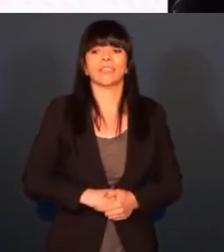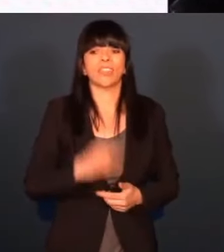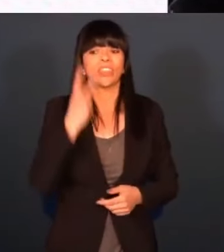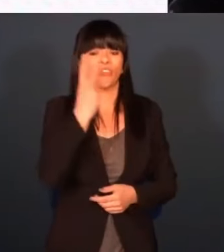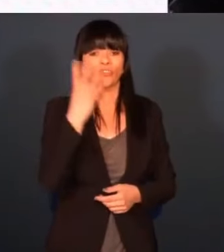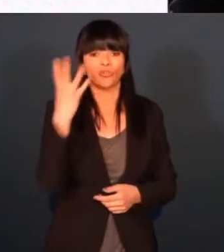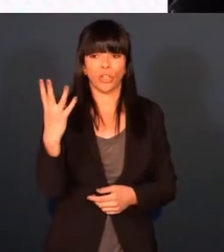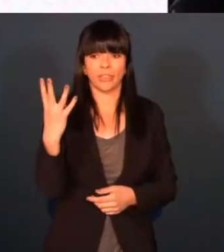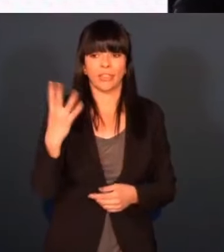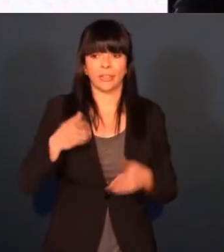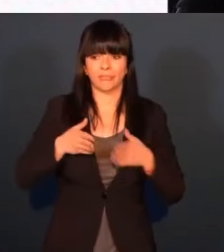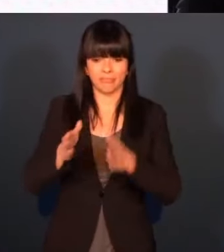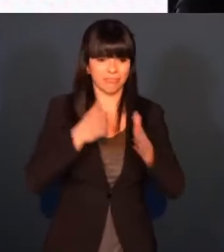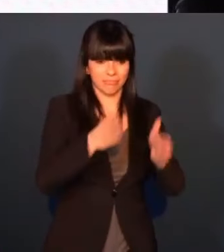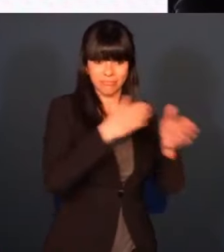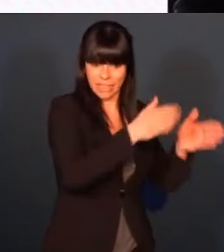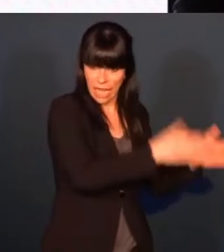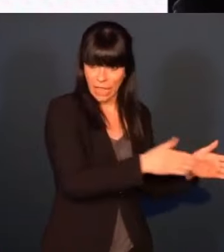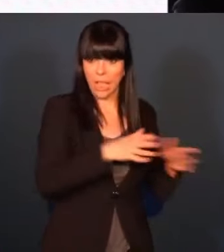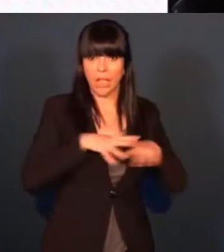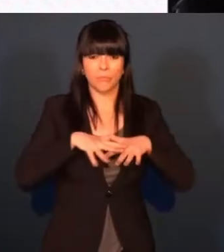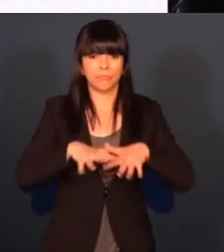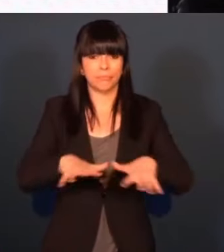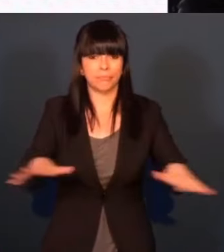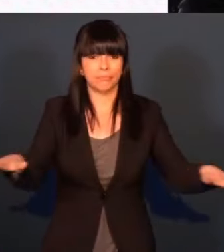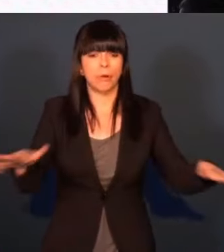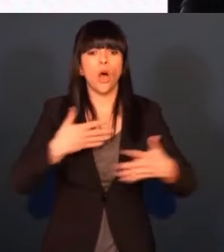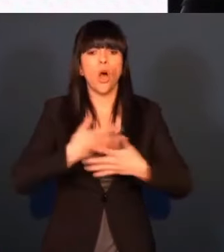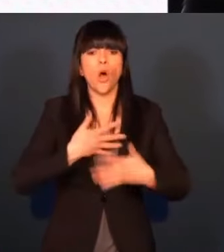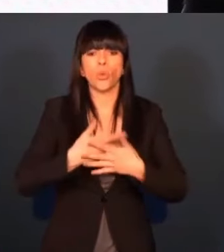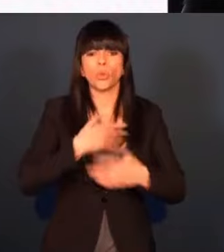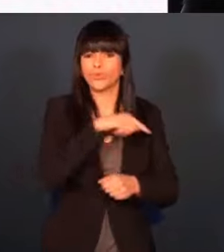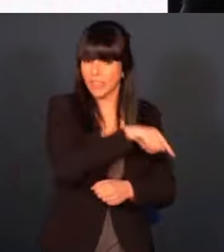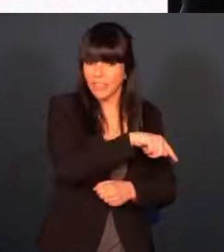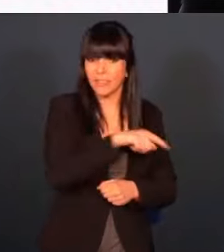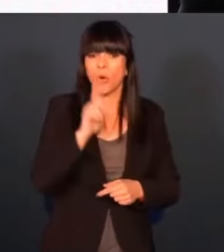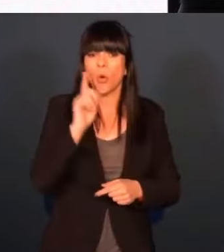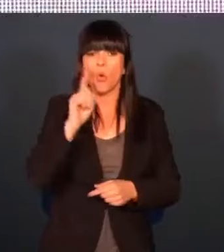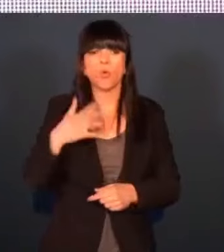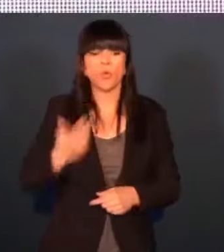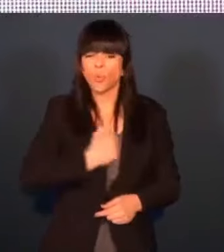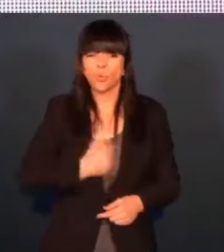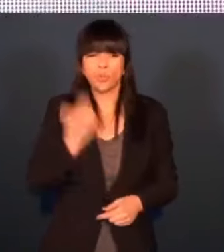напоителни системи. По отношение на борбата с корупцията, колкото и да беше трудно,